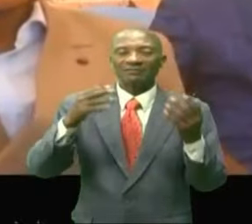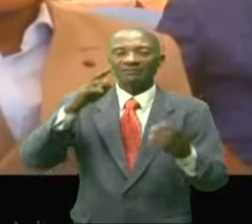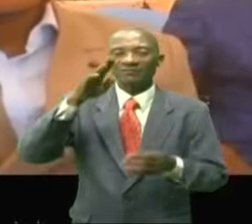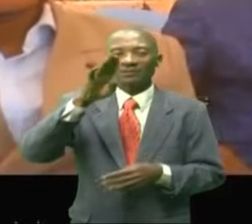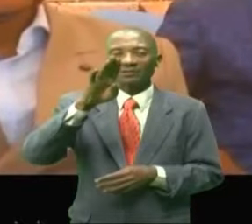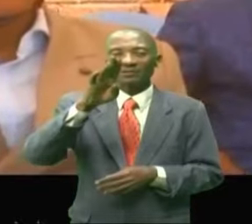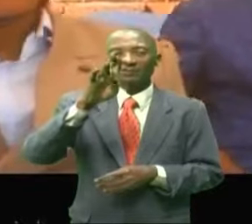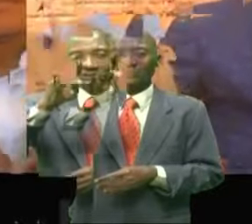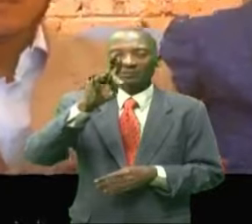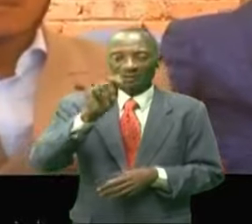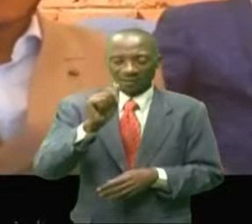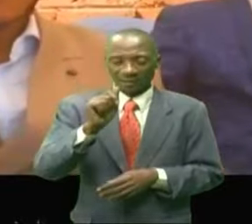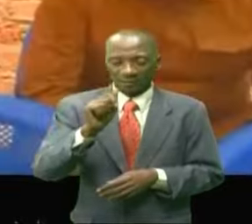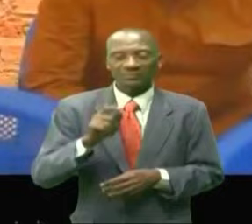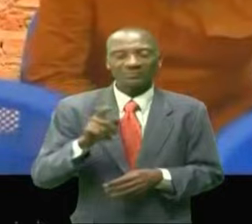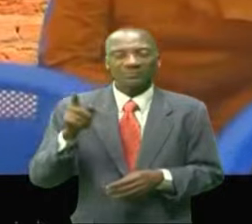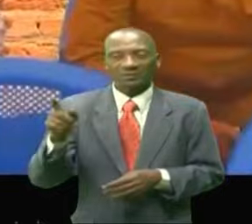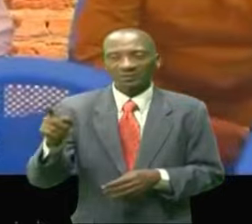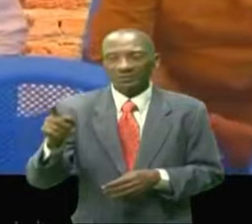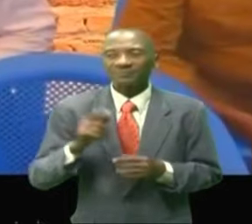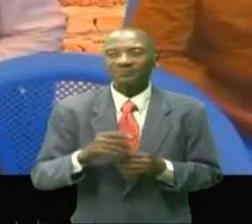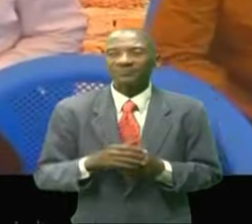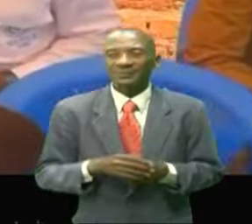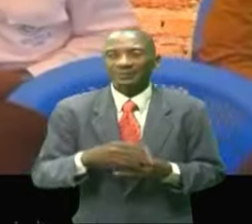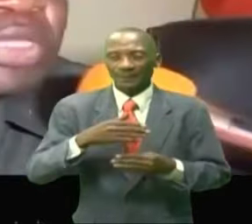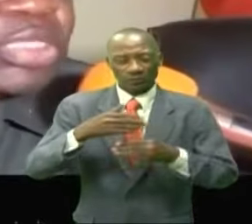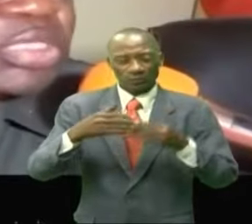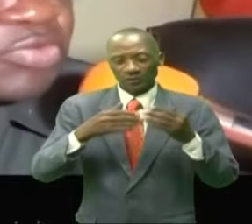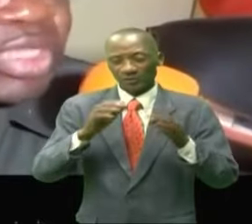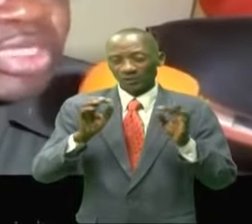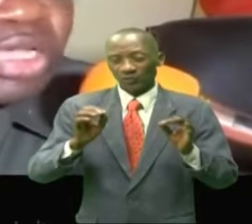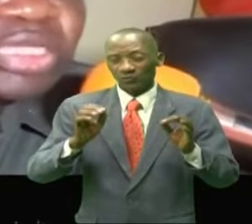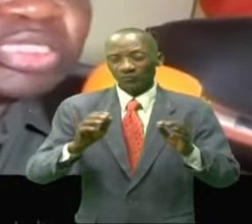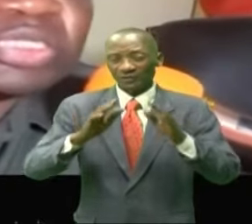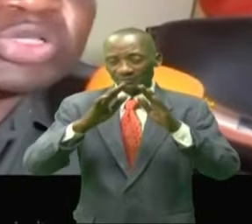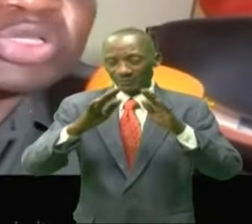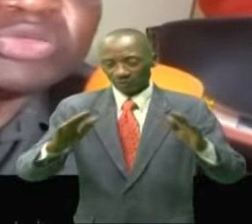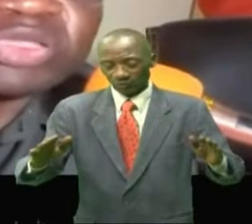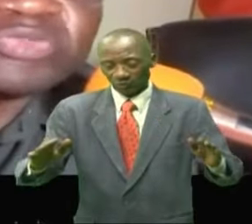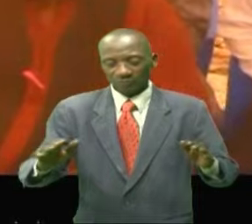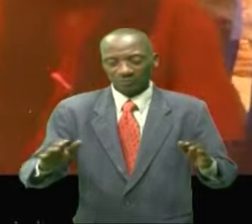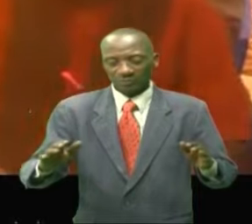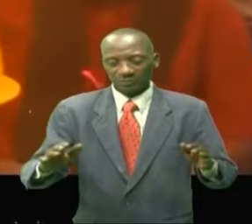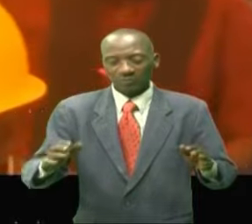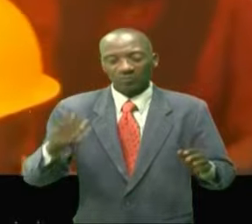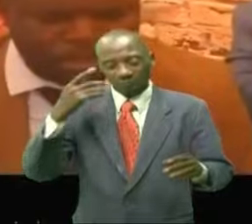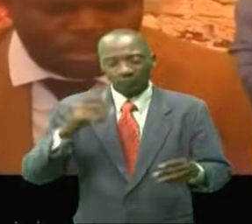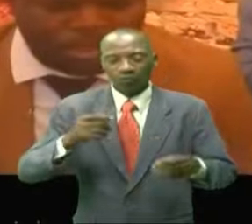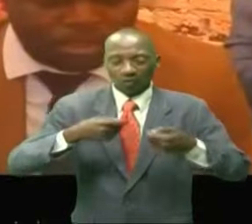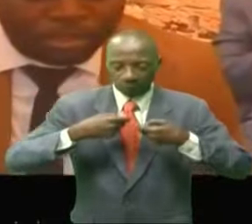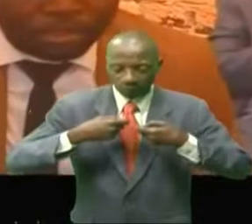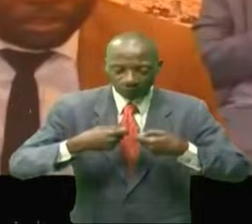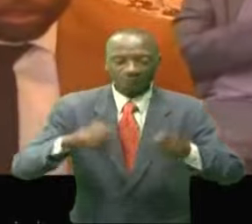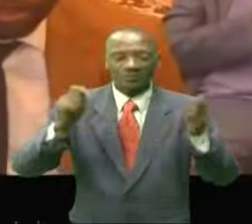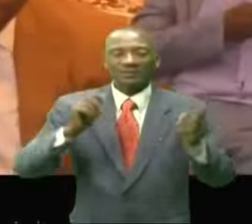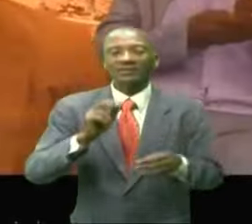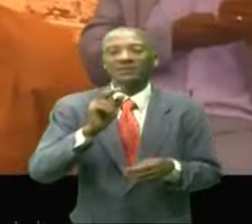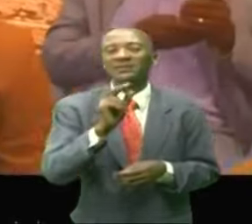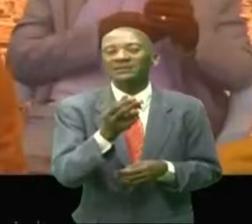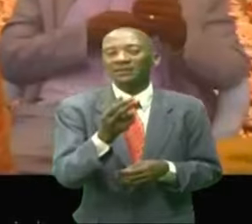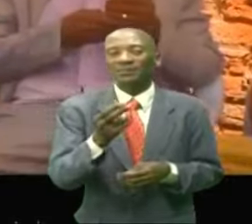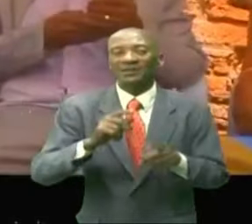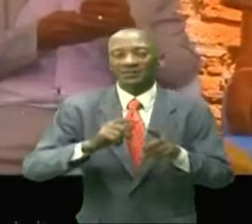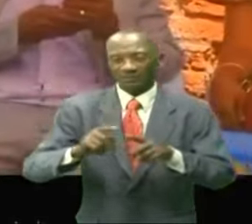de l'Intérieur. Les des travaux Jean-Pierre Maziambola faisant l'intérim du gouverneur Nzanza Bombiti Jean-Robert en mission. Au nom du numéro 1 de la